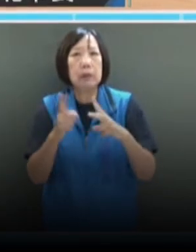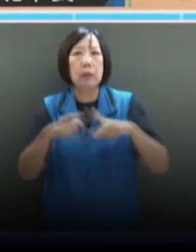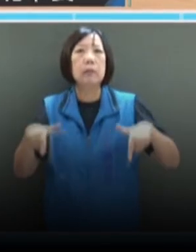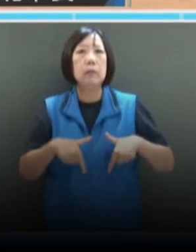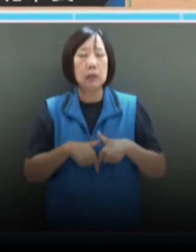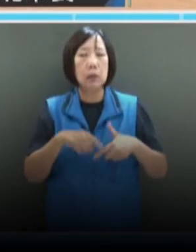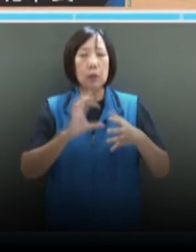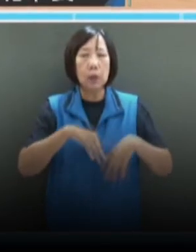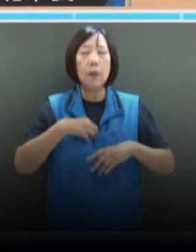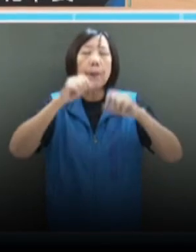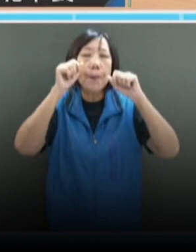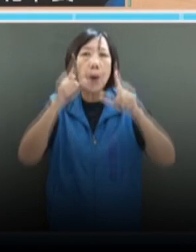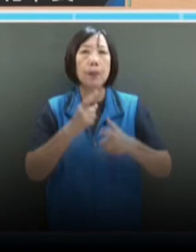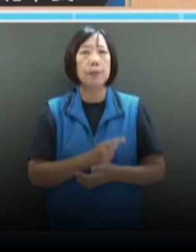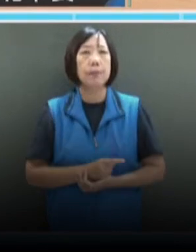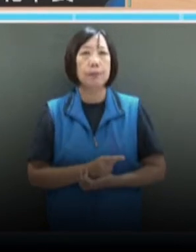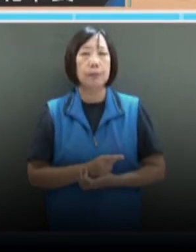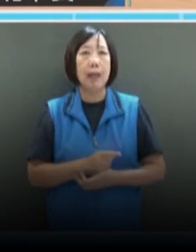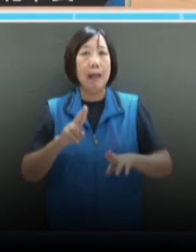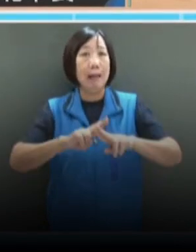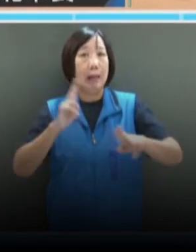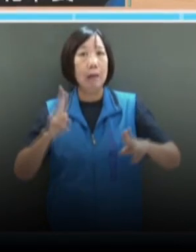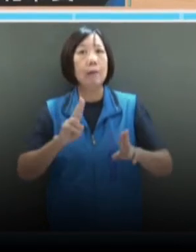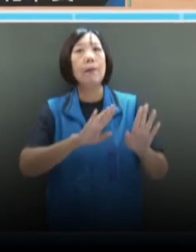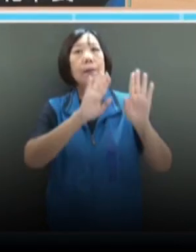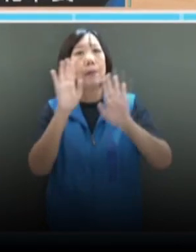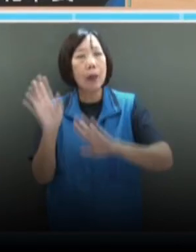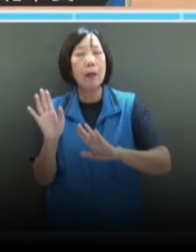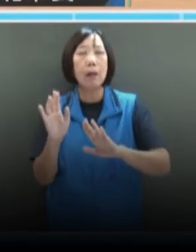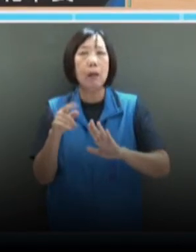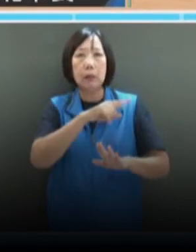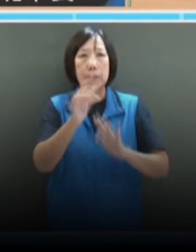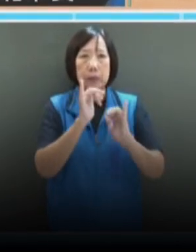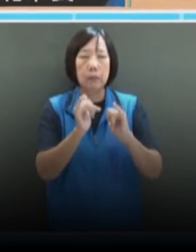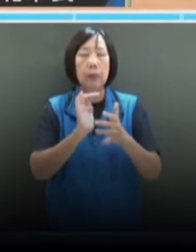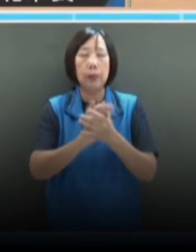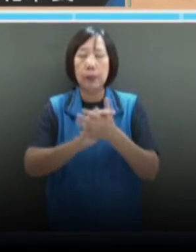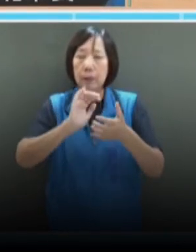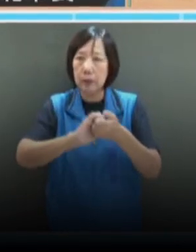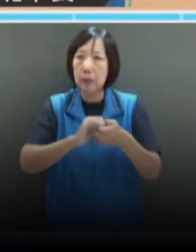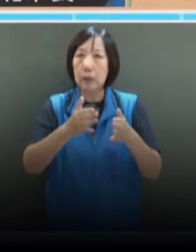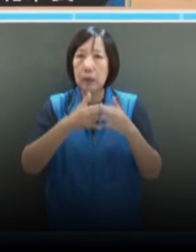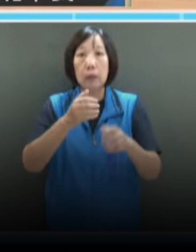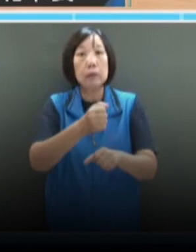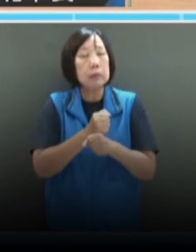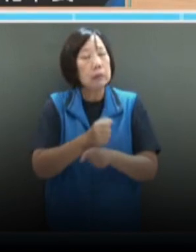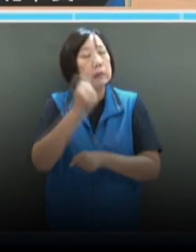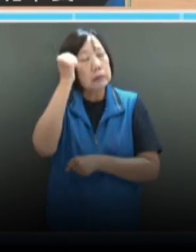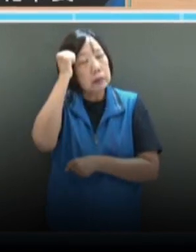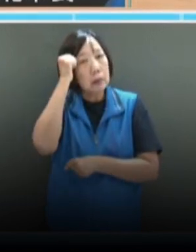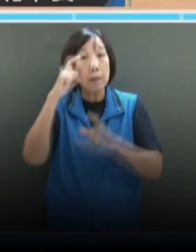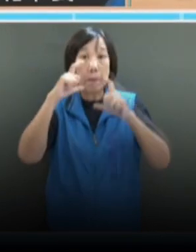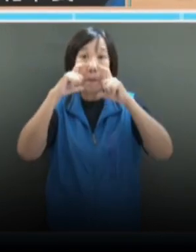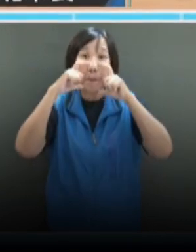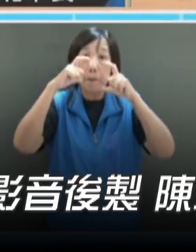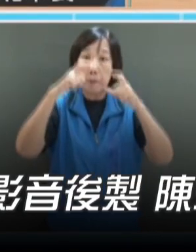在这里特别提醒，在开放的前夕，市民朋友一定要记得拿掉口罩，